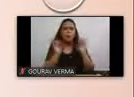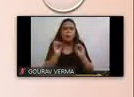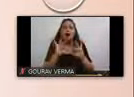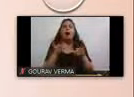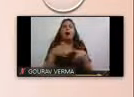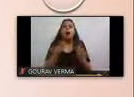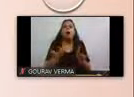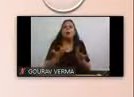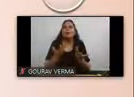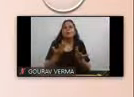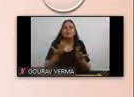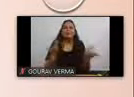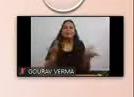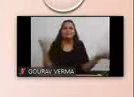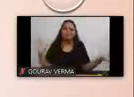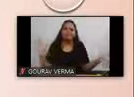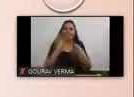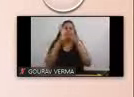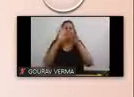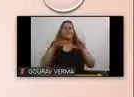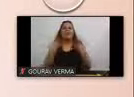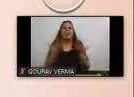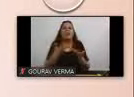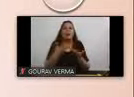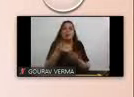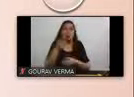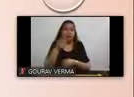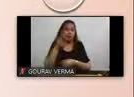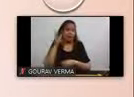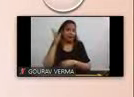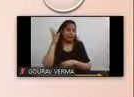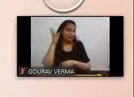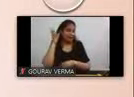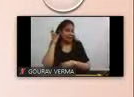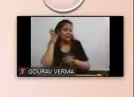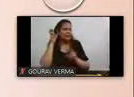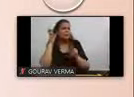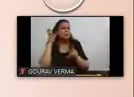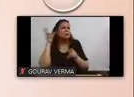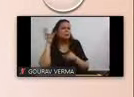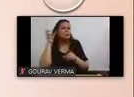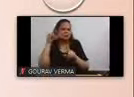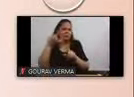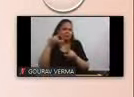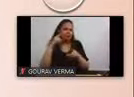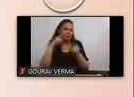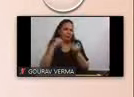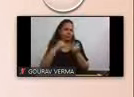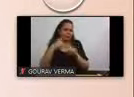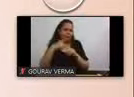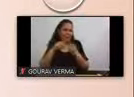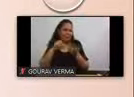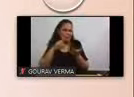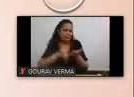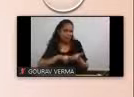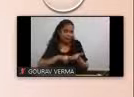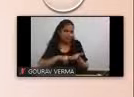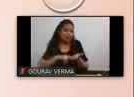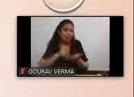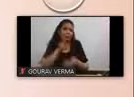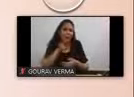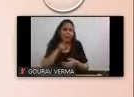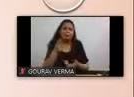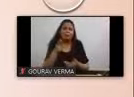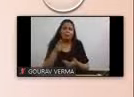है, चूंकि लिसनिंग इज नॉट जस्ट हियरिंग, कोई किसी तरह से तो हमको उसको मदद करनी होगी, चाहे शैडो टीचर